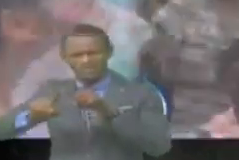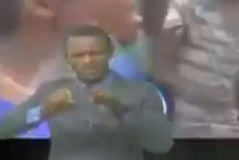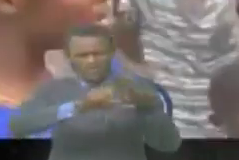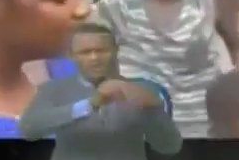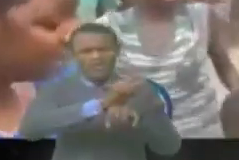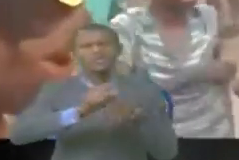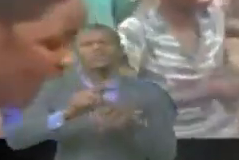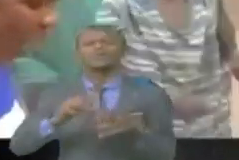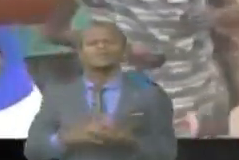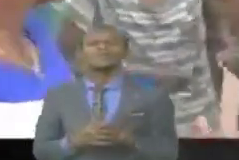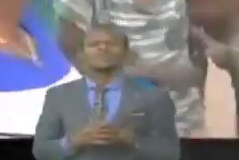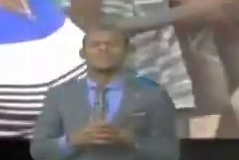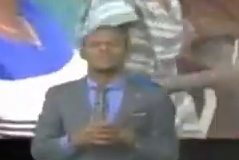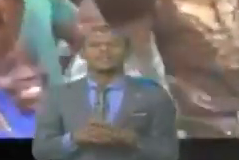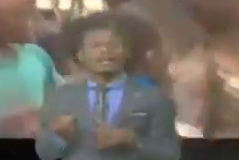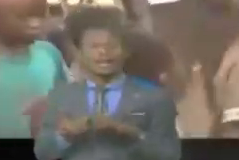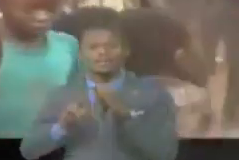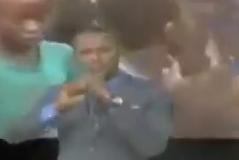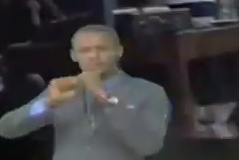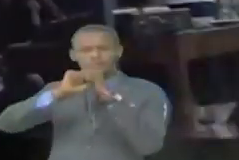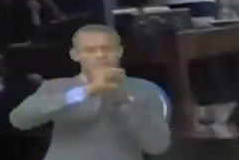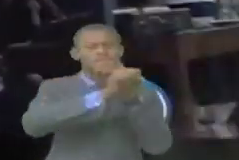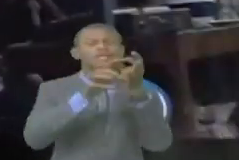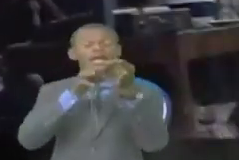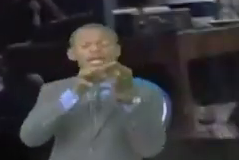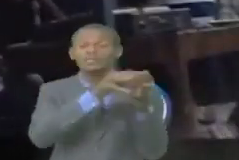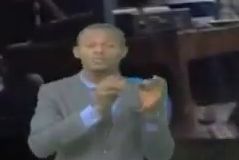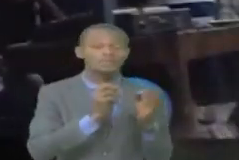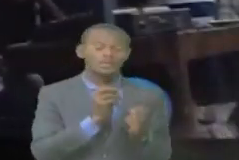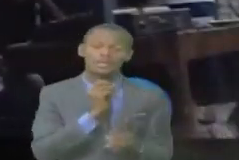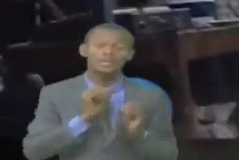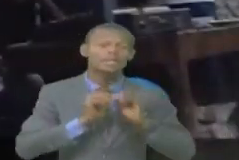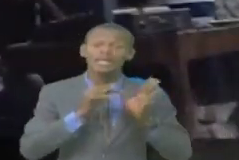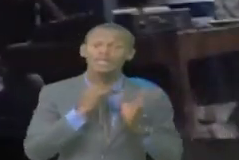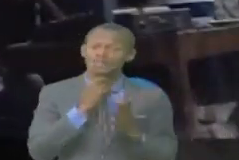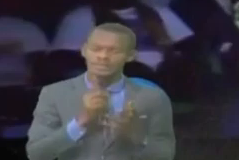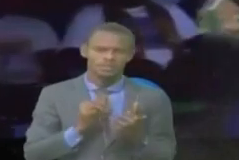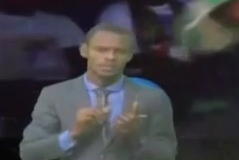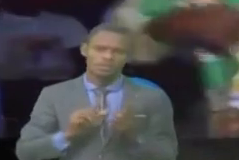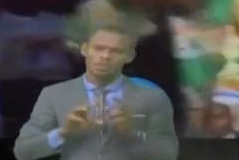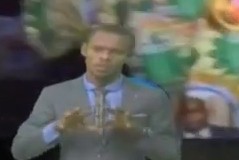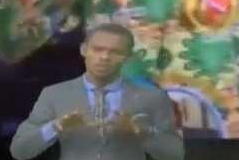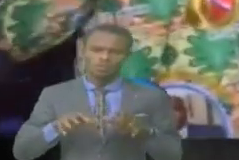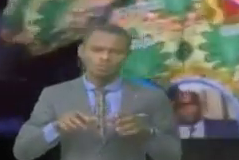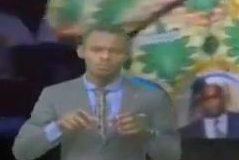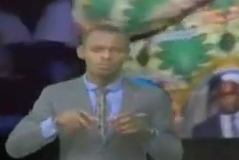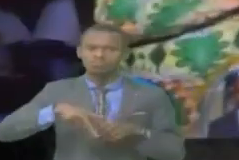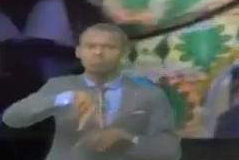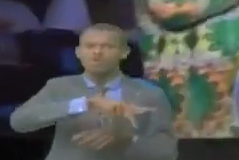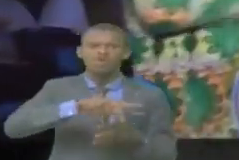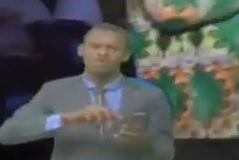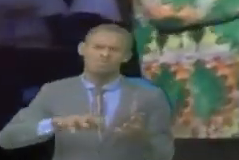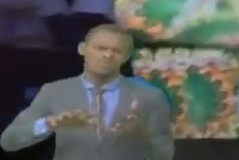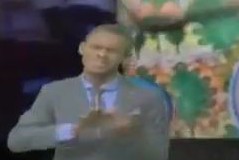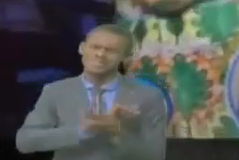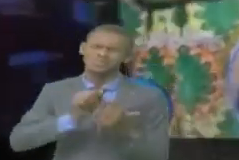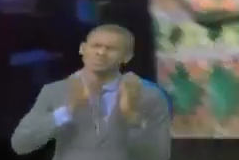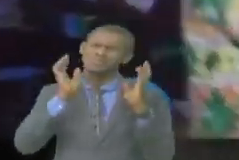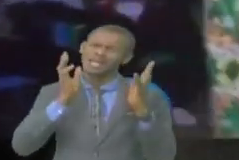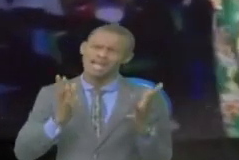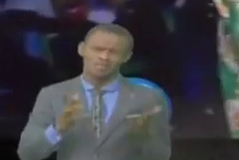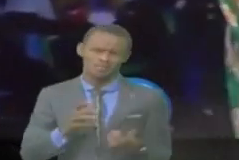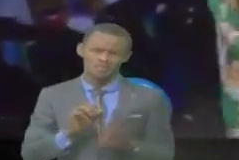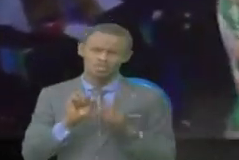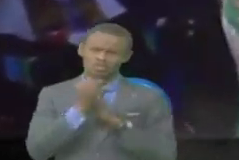Ouattara a déploré la situation de précarité dans laquelle se trouve le Kwango et a promis de plaider dans le cadre